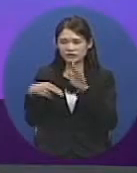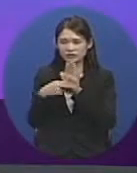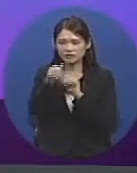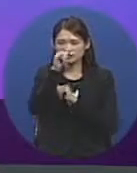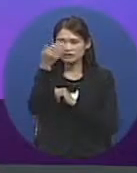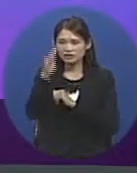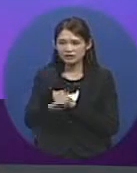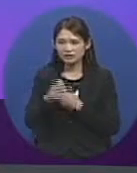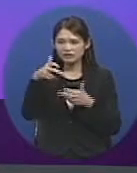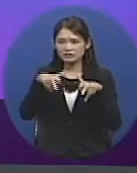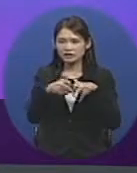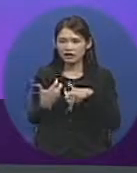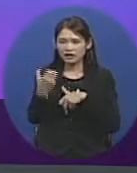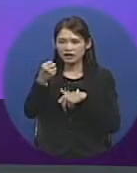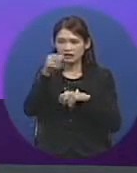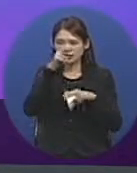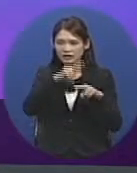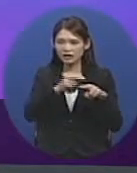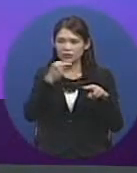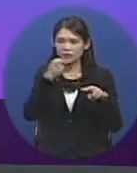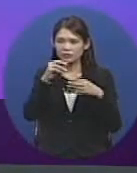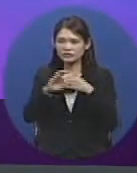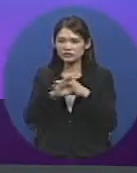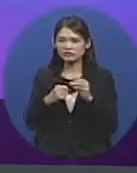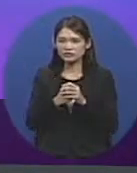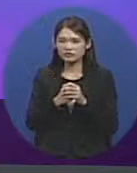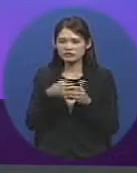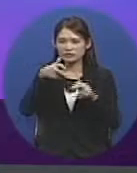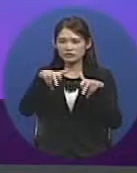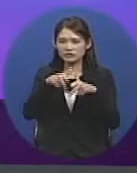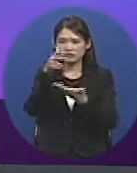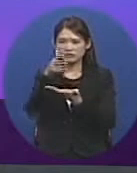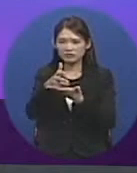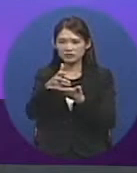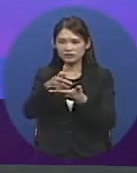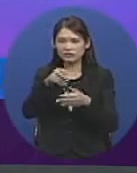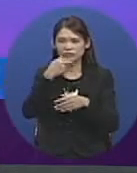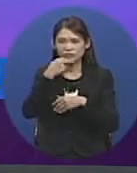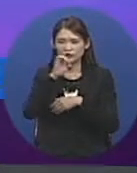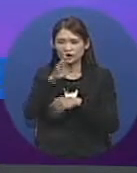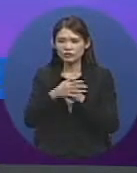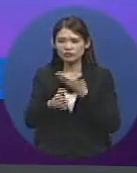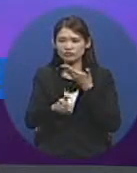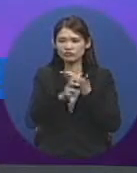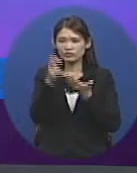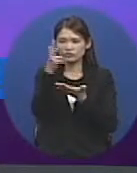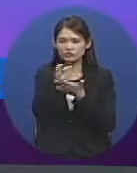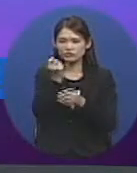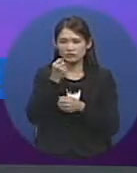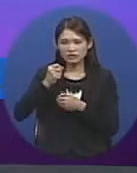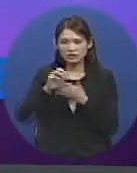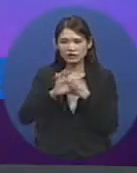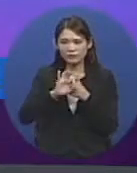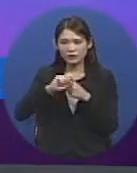부착되었더라도 장애가 있는 사람을 탑승하지 않은 경우 주차를 할 수 없으며 불법 주차 시에는 10만 원의